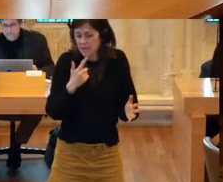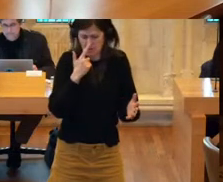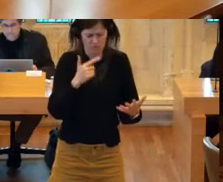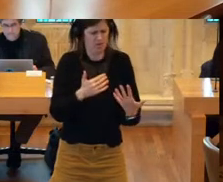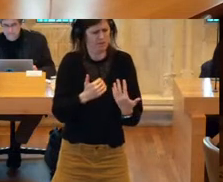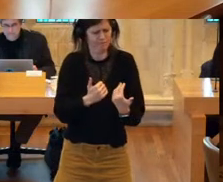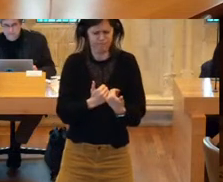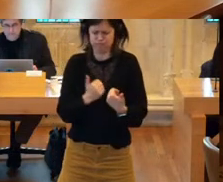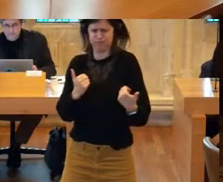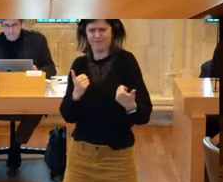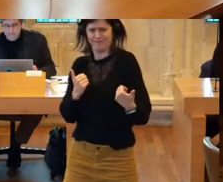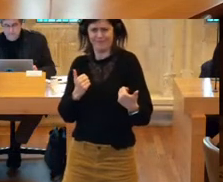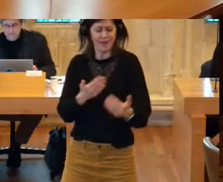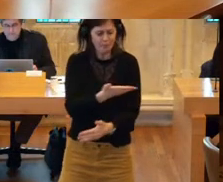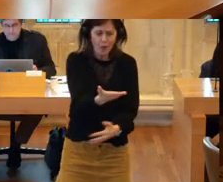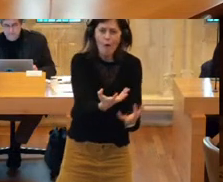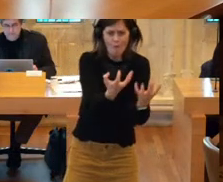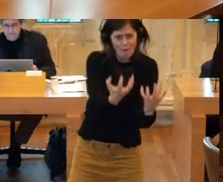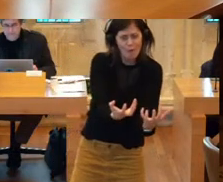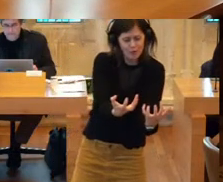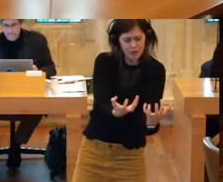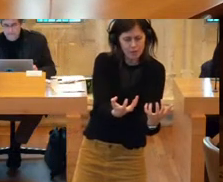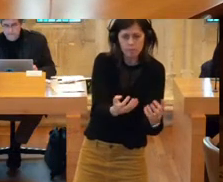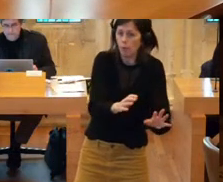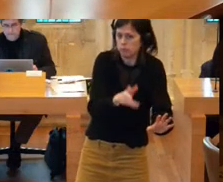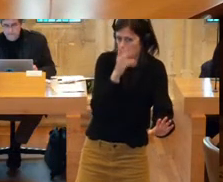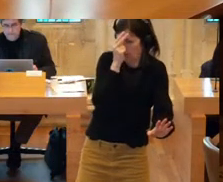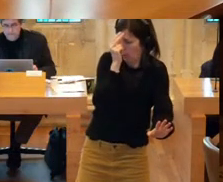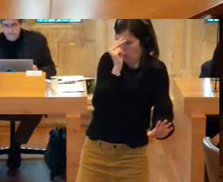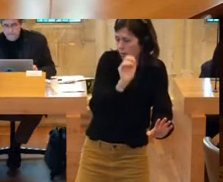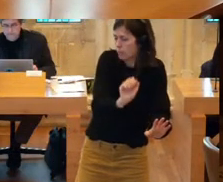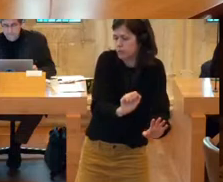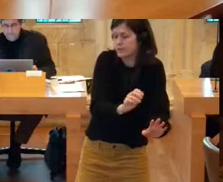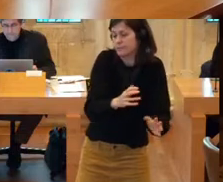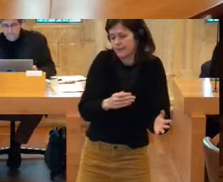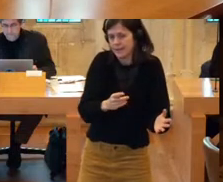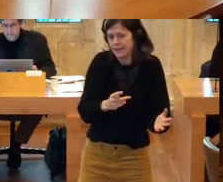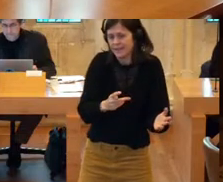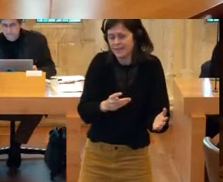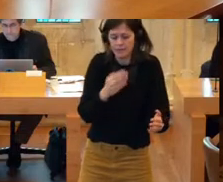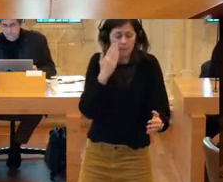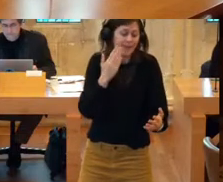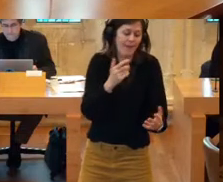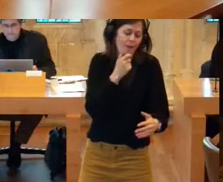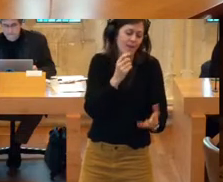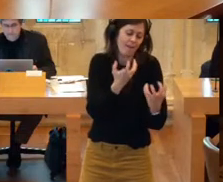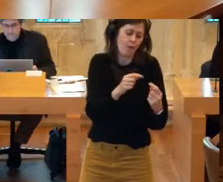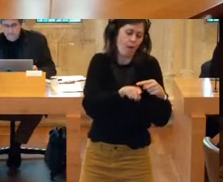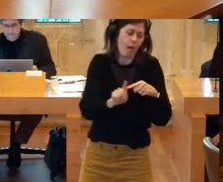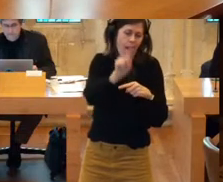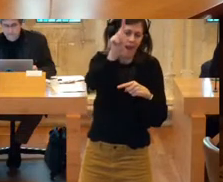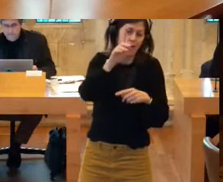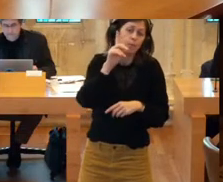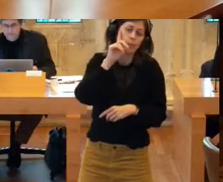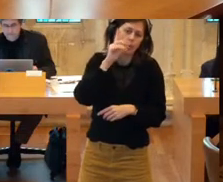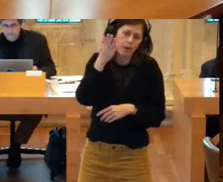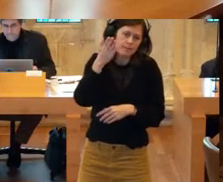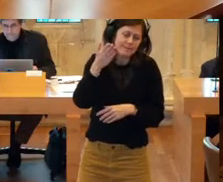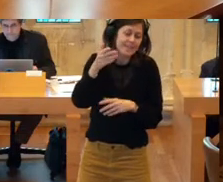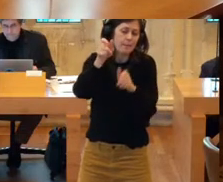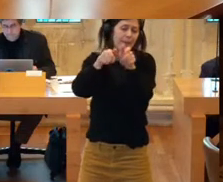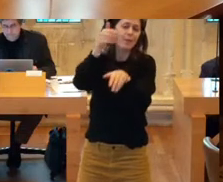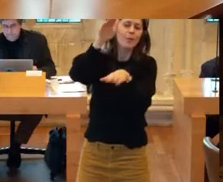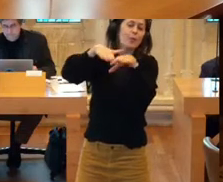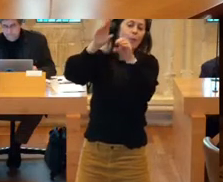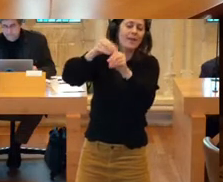d'antagonisme entre leur volonté qu'on peut évidemment comprendre, hein, puisque la plupart du temps, s'ils souhaitent aller en Angleterre, c'est parce qu'ils ont déjà des connaissances